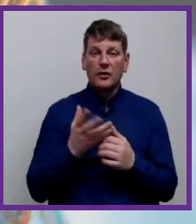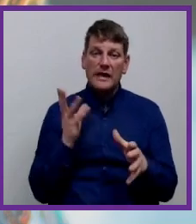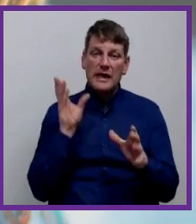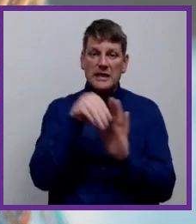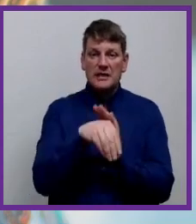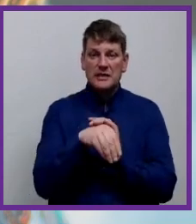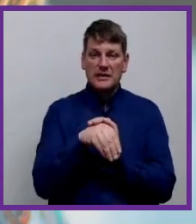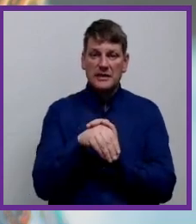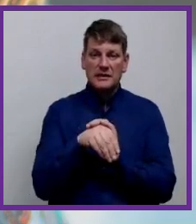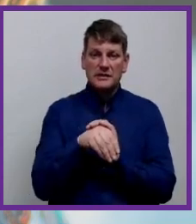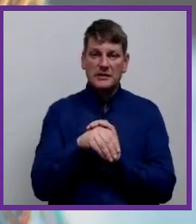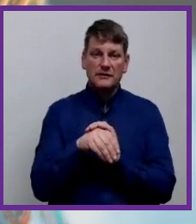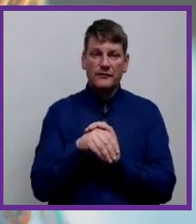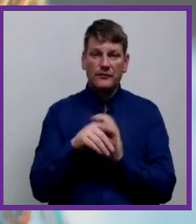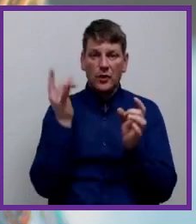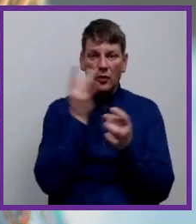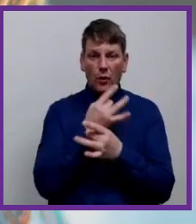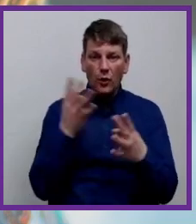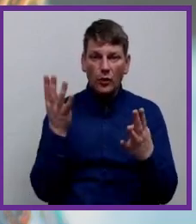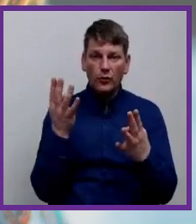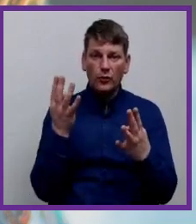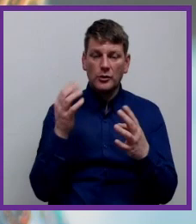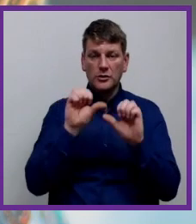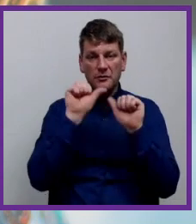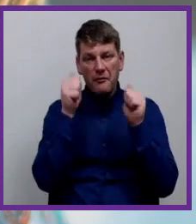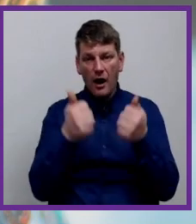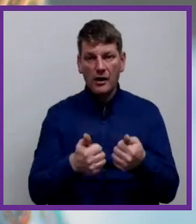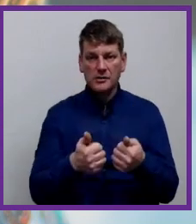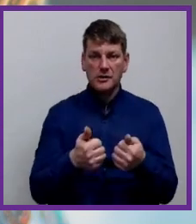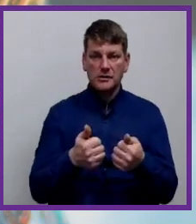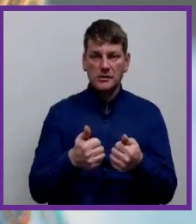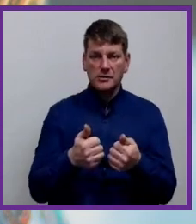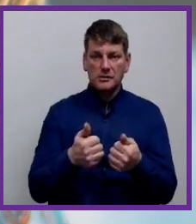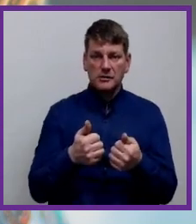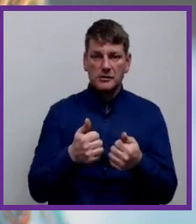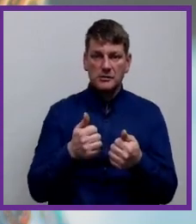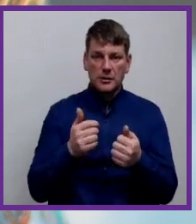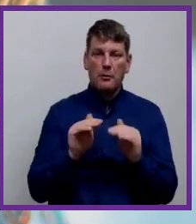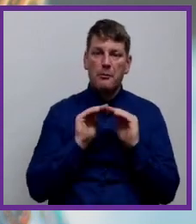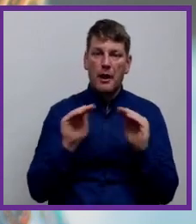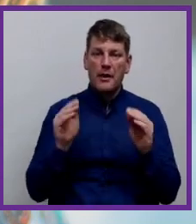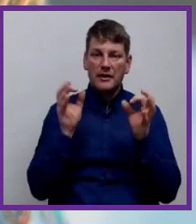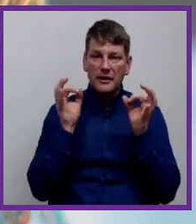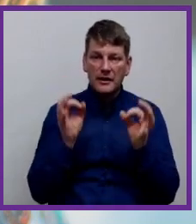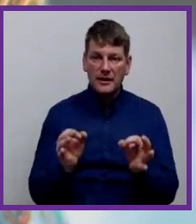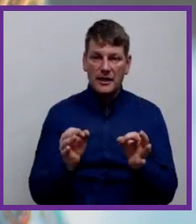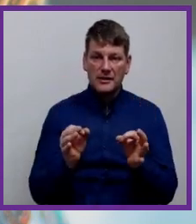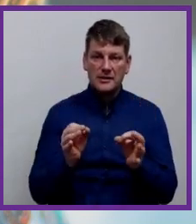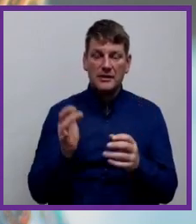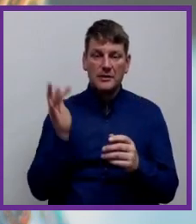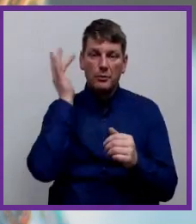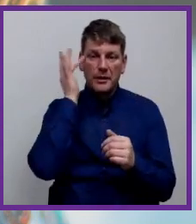iesaistīties nu, tiksim, kultūras, mākslas, nu, kā pamattiesību